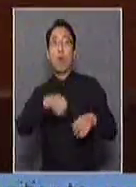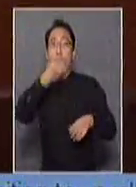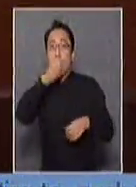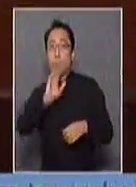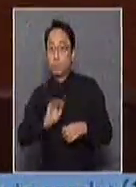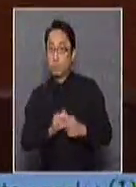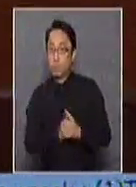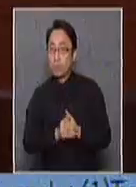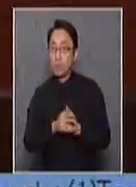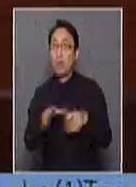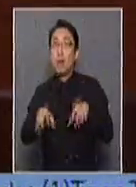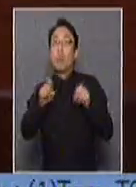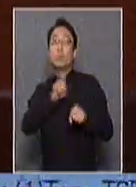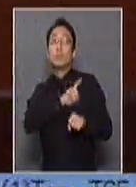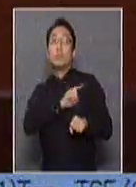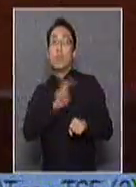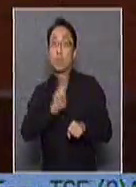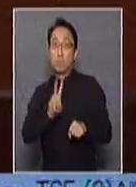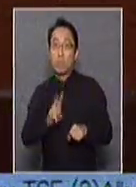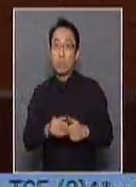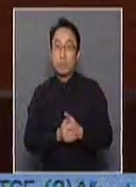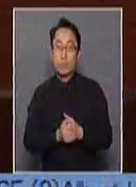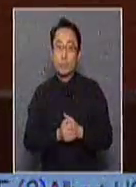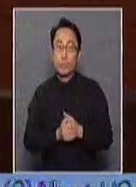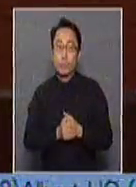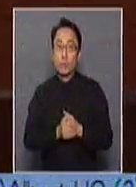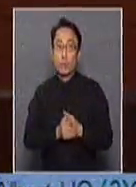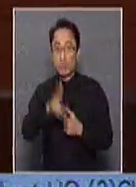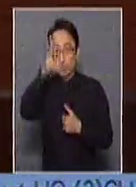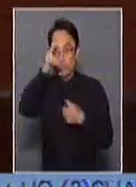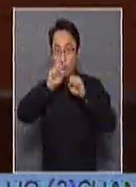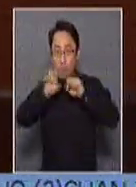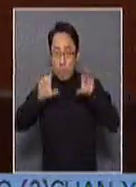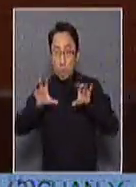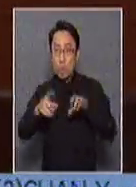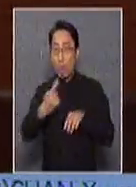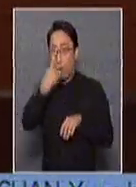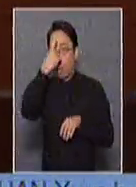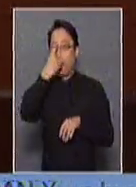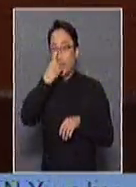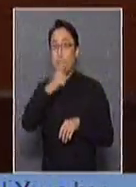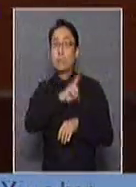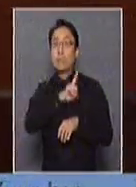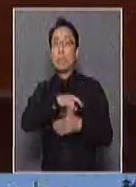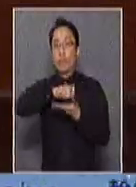是救他自己。所以這份施政報告亦都是梁振英的個人的成績